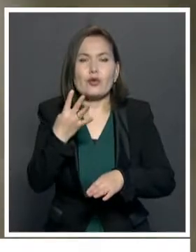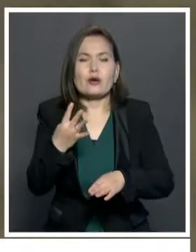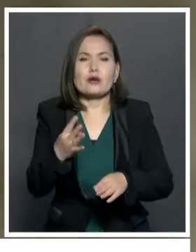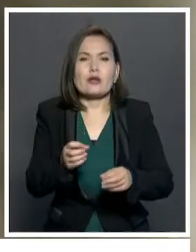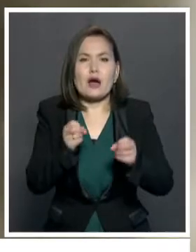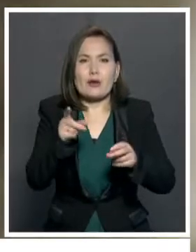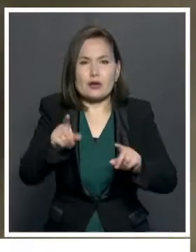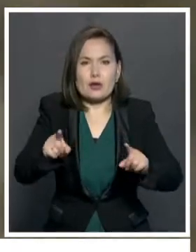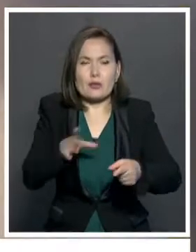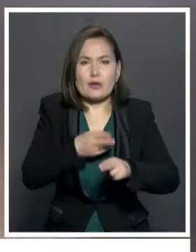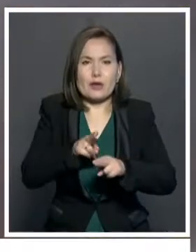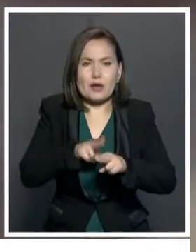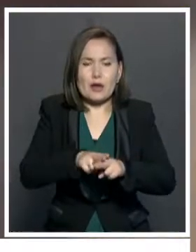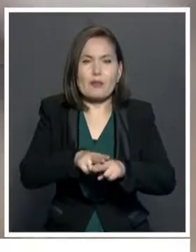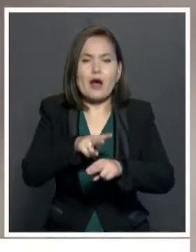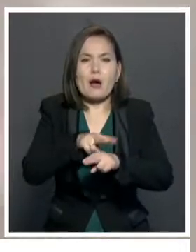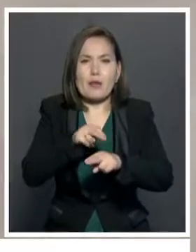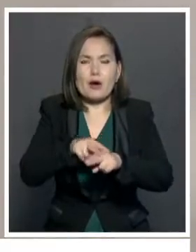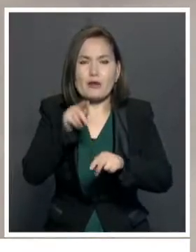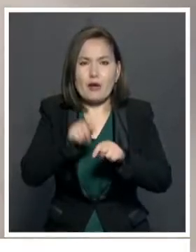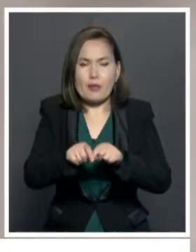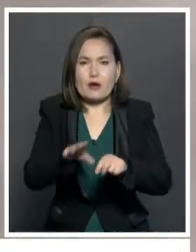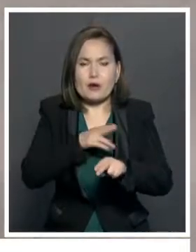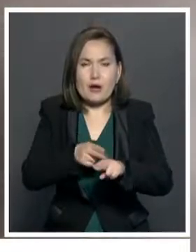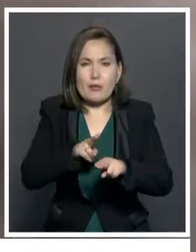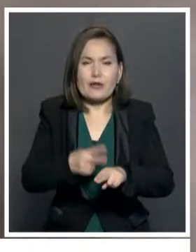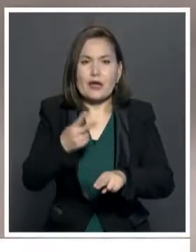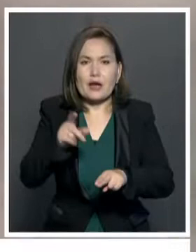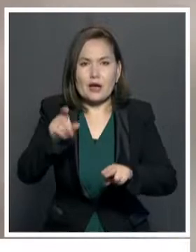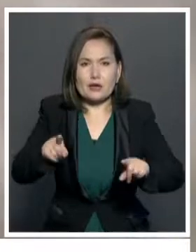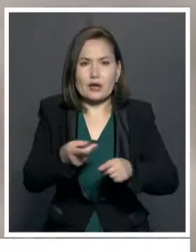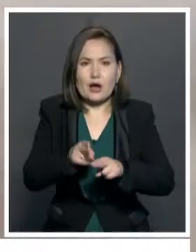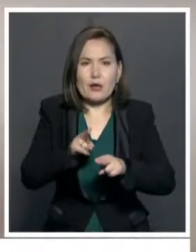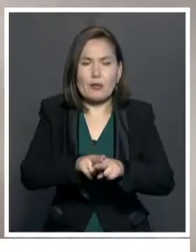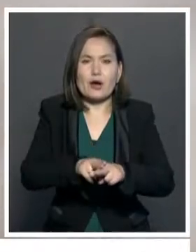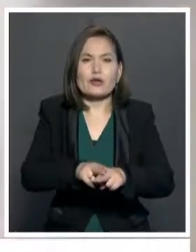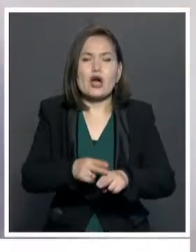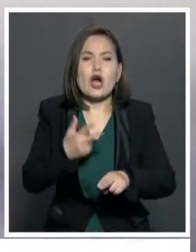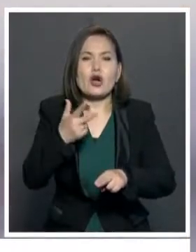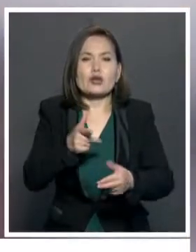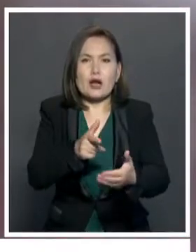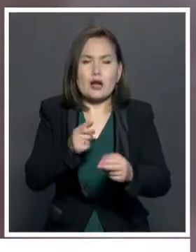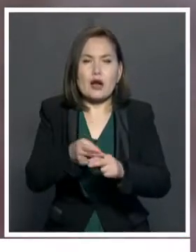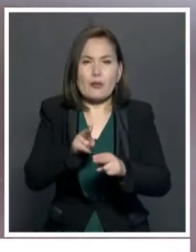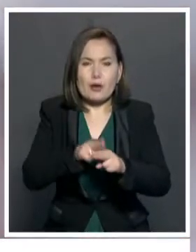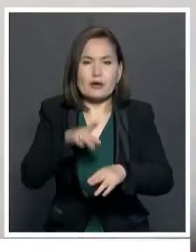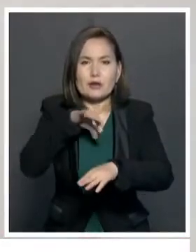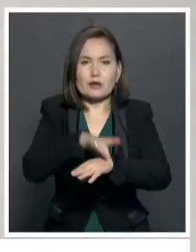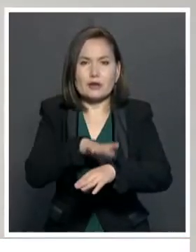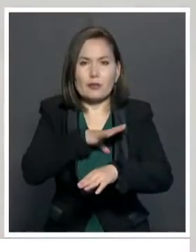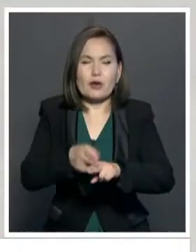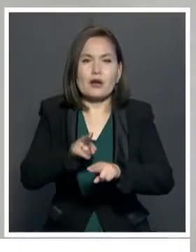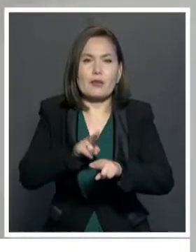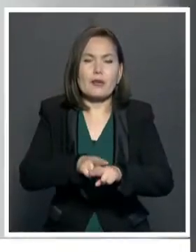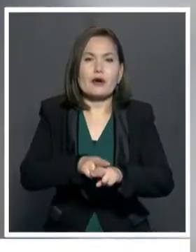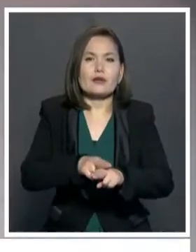болатын. Табиғат қорғау инспекторлары оларды 2 сағаттай қуып, әрең қолға түсірді. Көліктерінен 3 атыс қаруы мен 1 аңшы мылтығы тәркіленді. Сондай-ақ